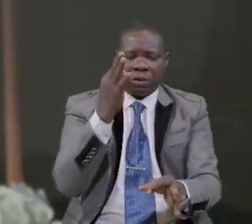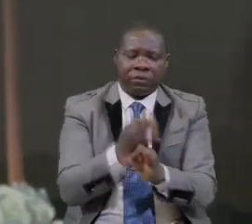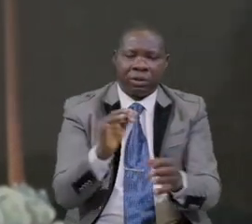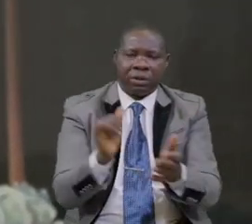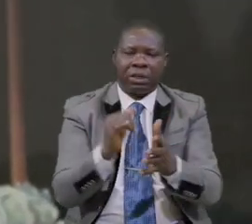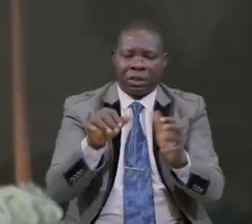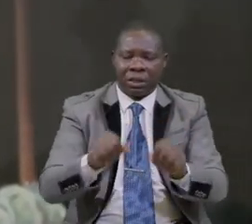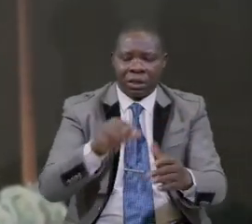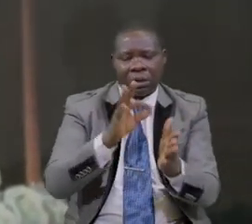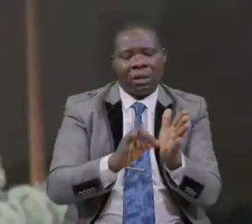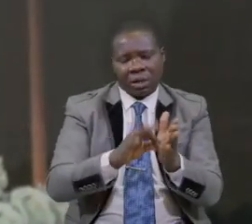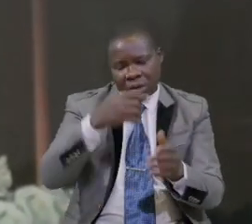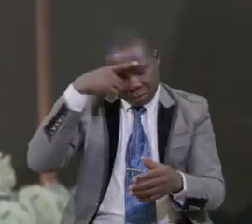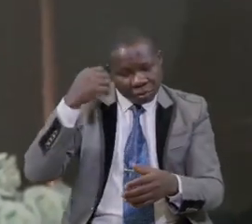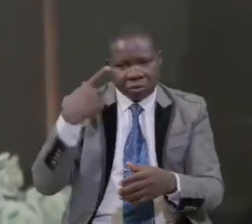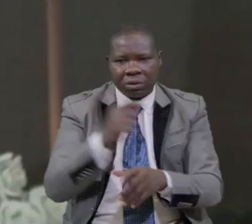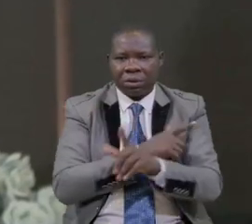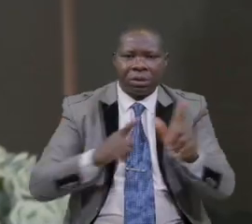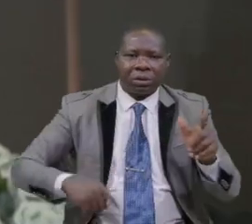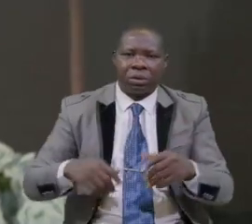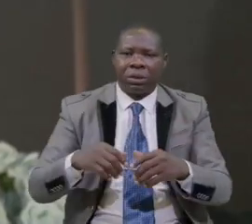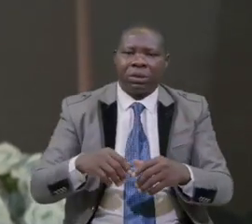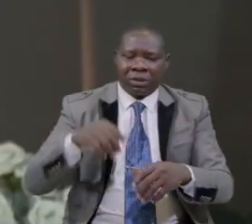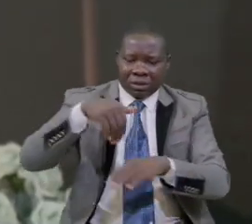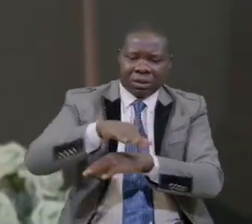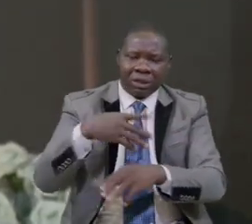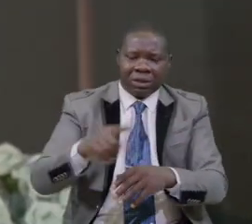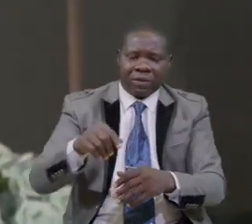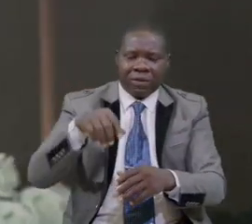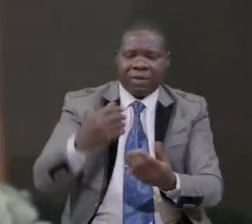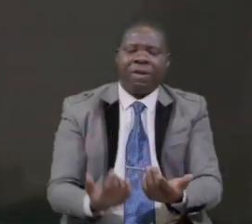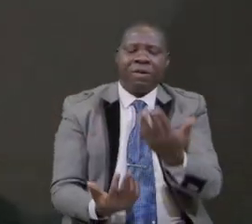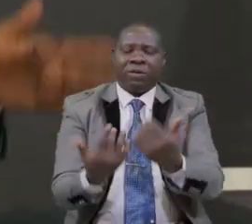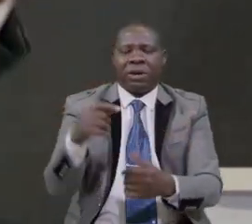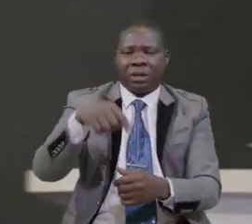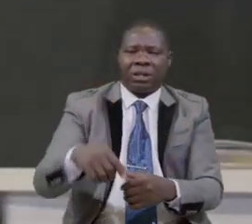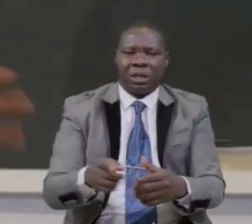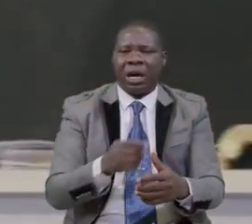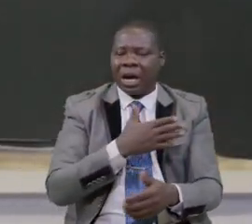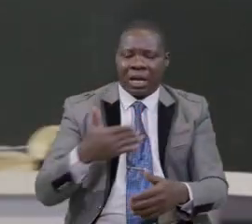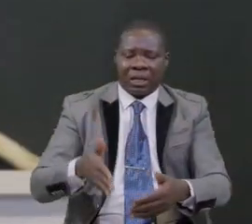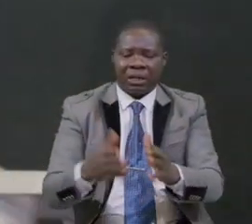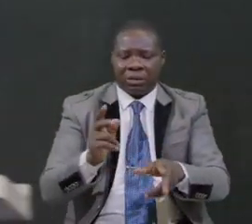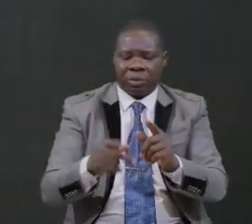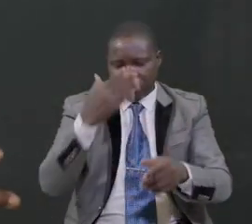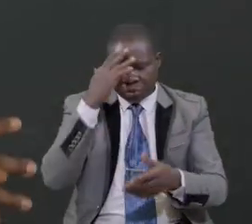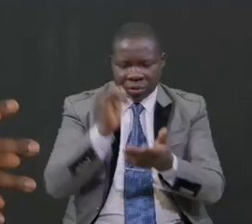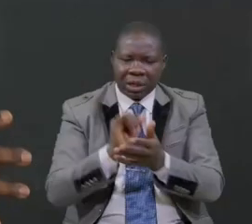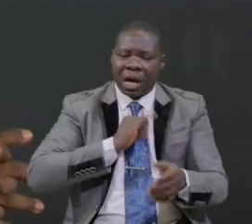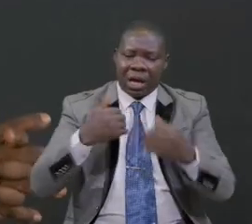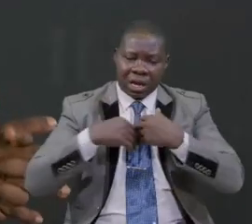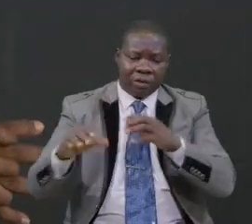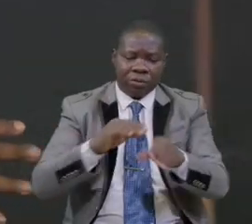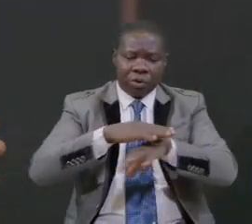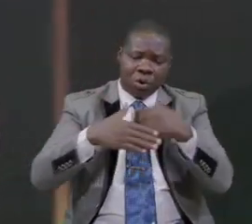Parce que, Seigneur, envoie le feu et que le peuple sache que j'ai fait toutes choses